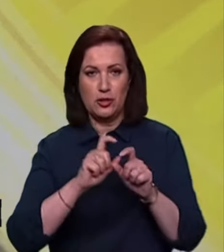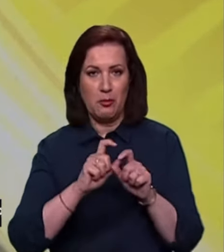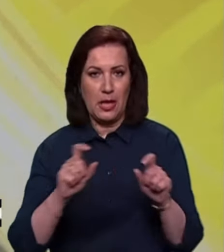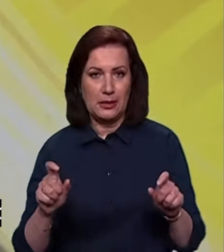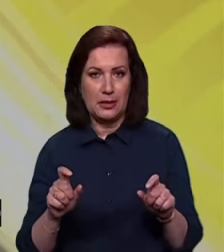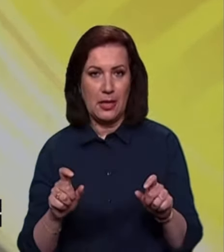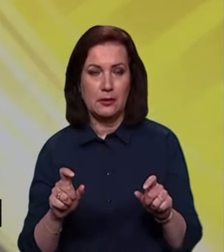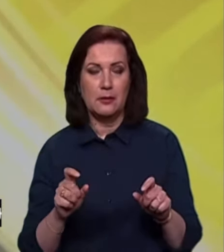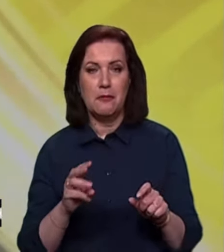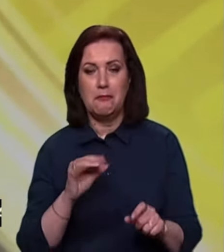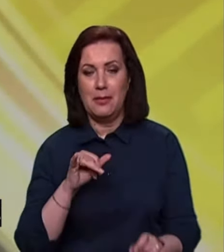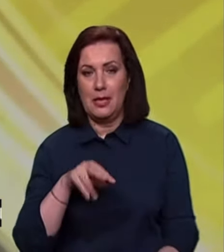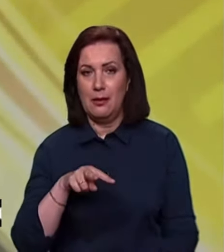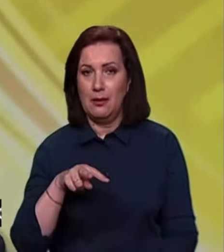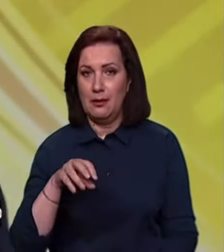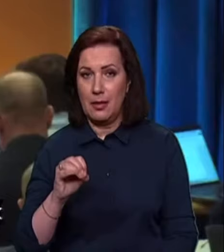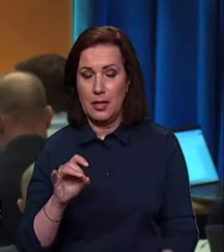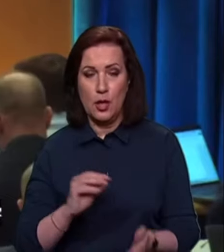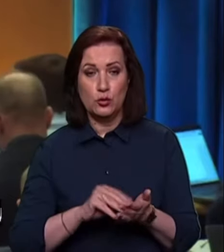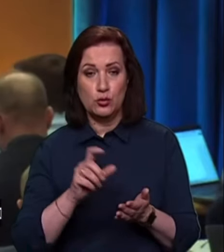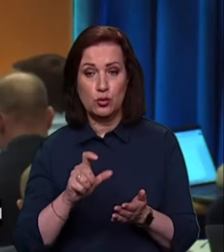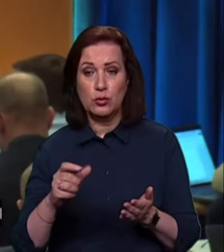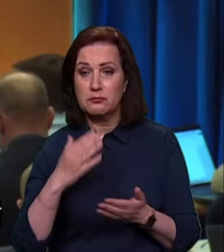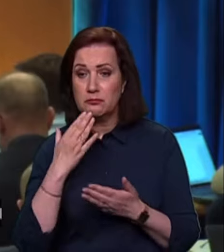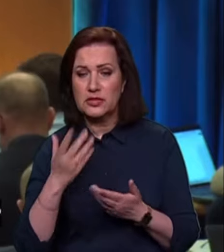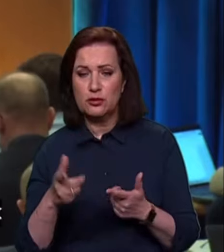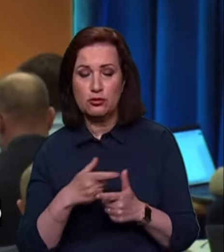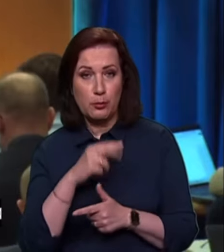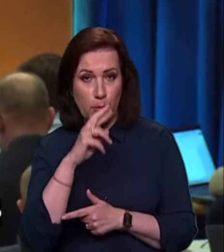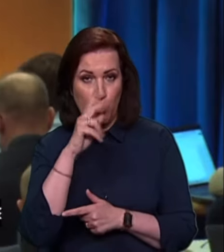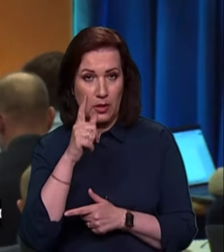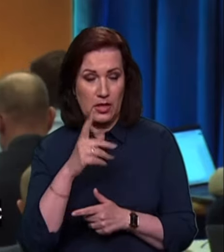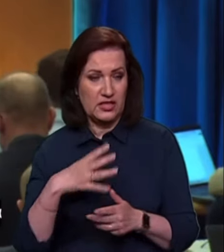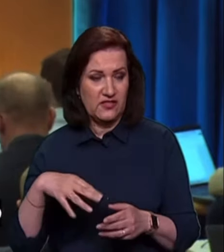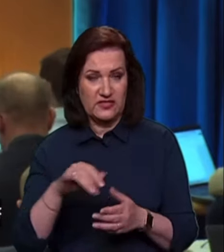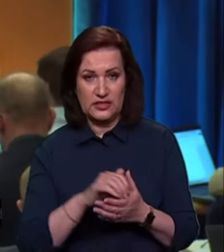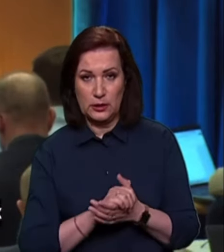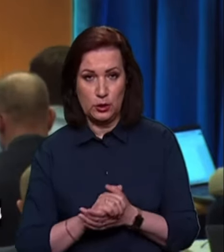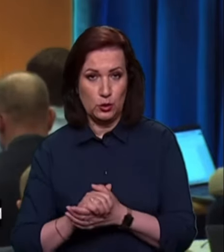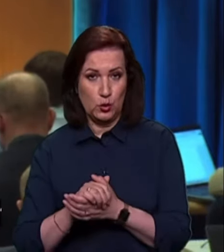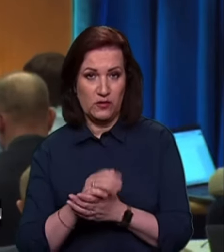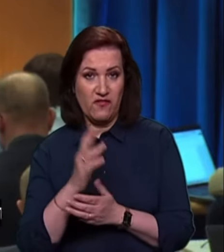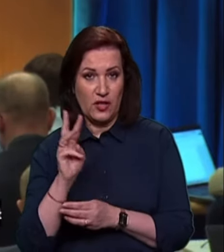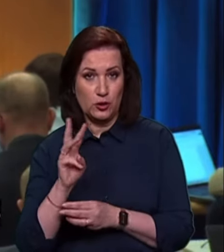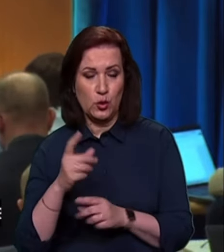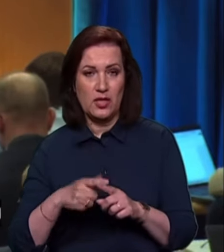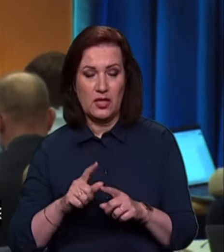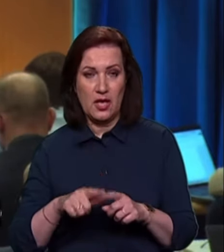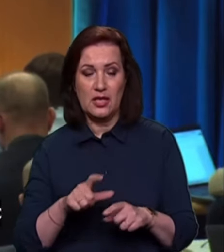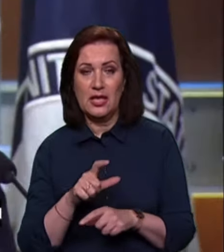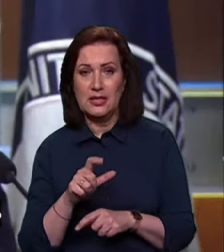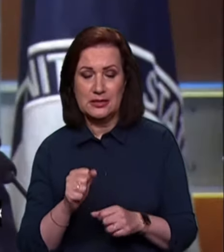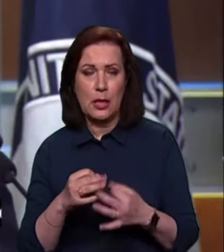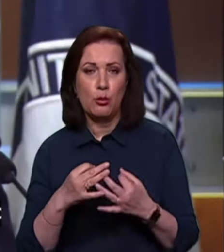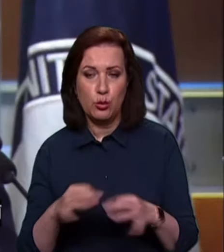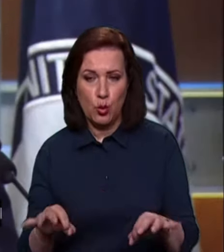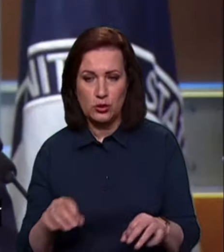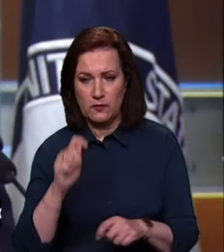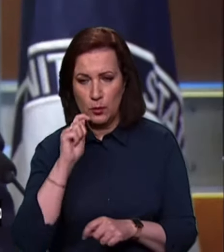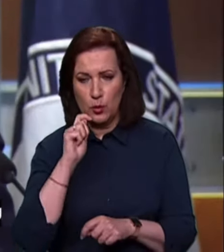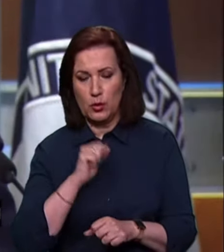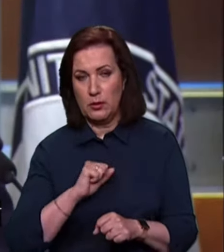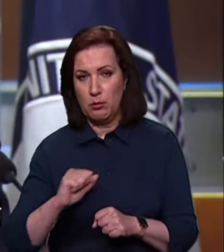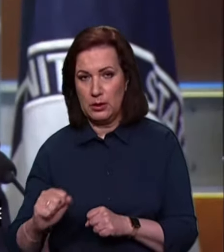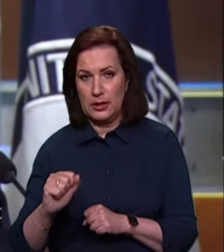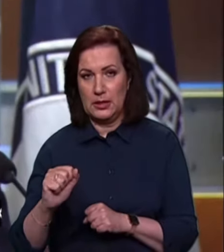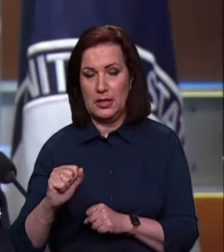Держдепартаменту Меттью Міллер. Журналісти запитали в нього, чи помиляються всі ті союзники Вашингтона, які виступають за дозвіл Україні